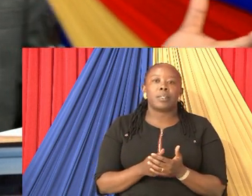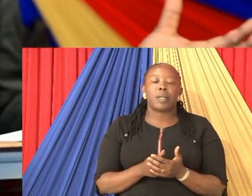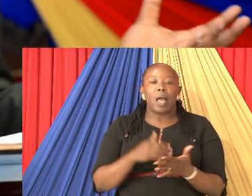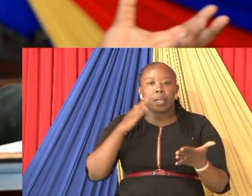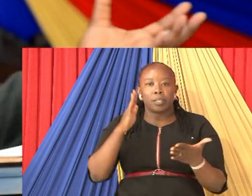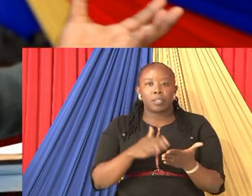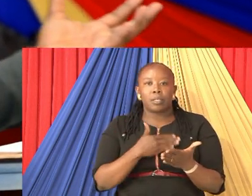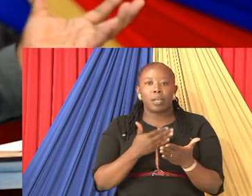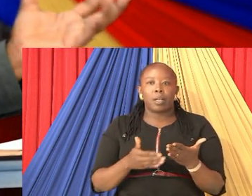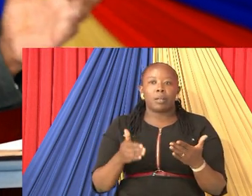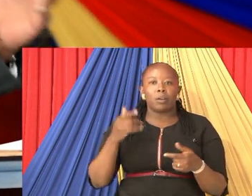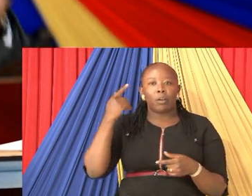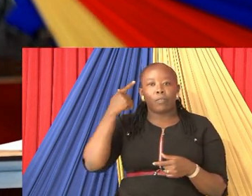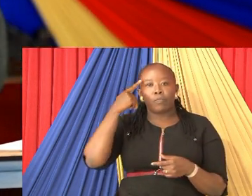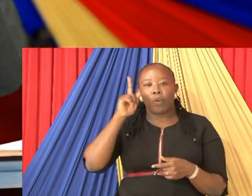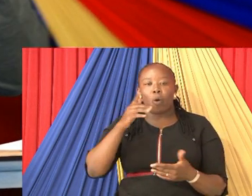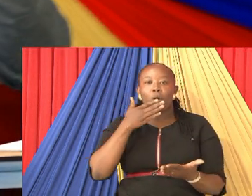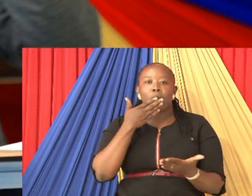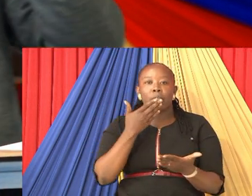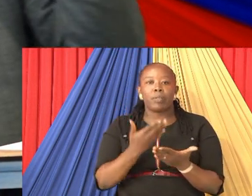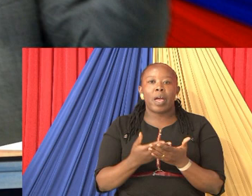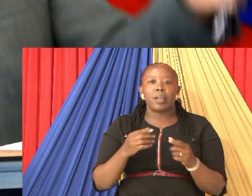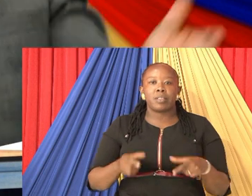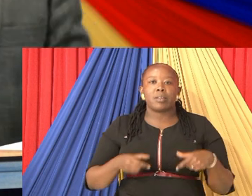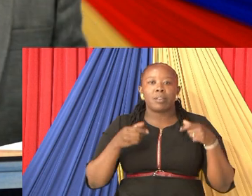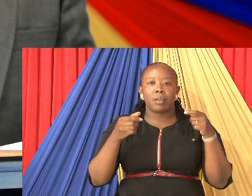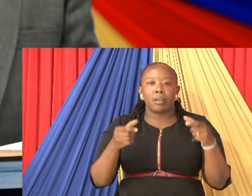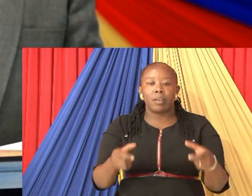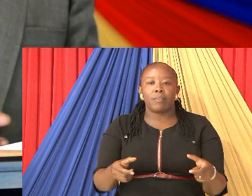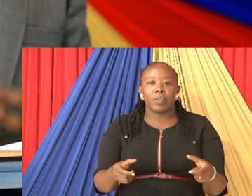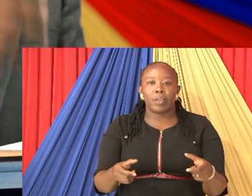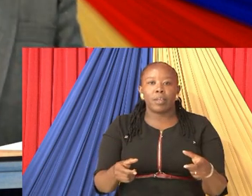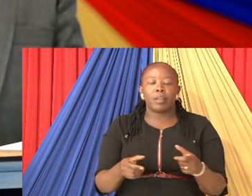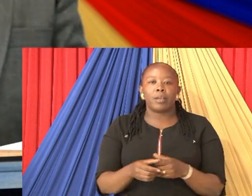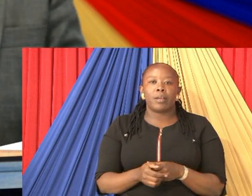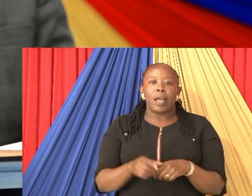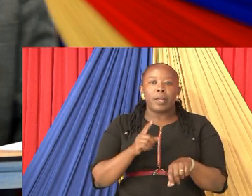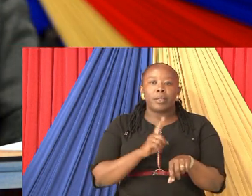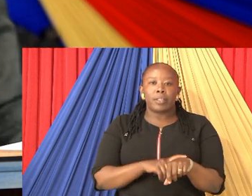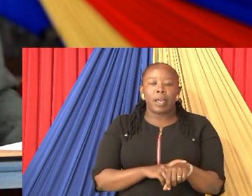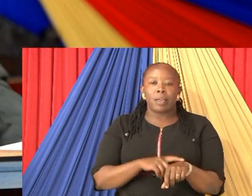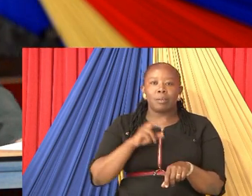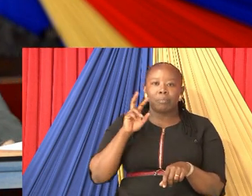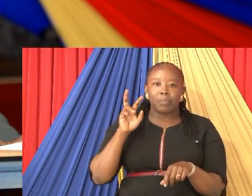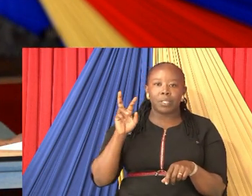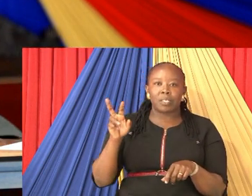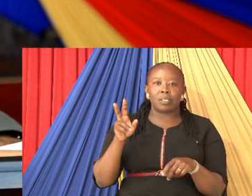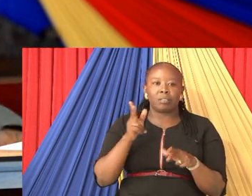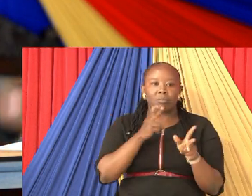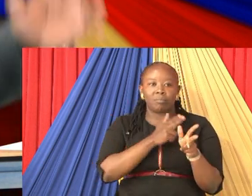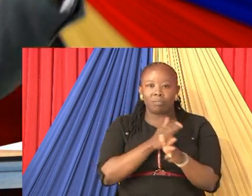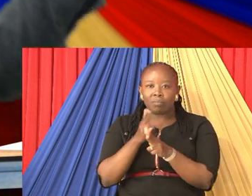kushukuru. Wakati alipoona farasi na magari ya vita na jeshi ya Misri